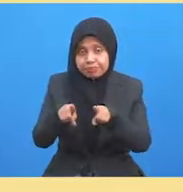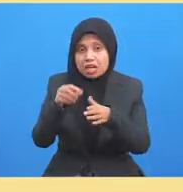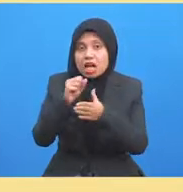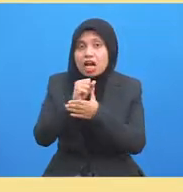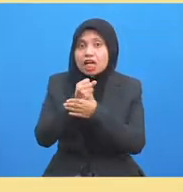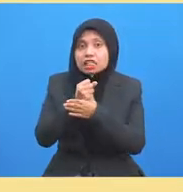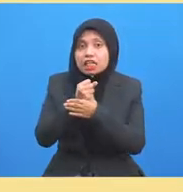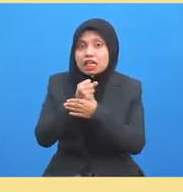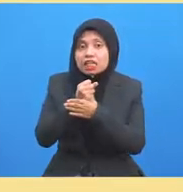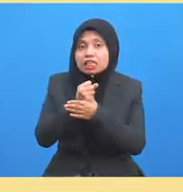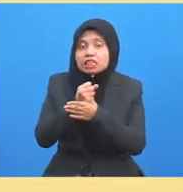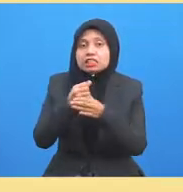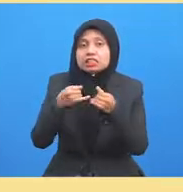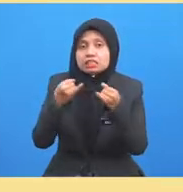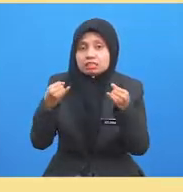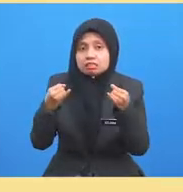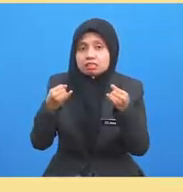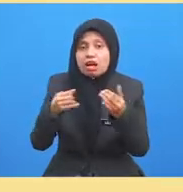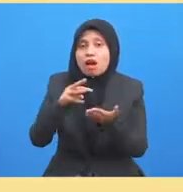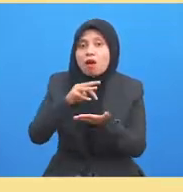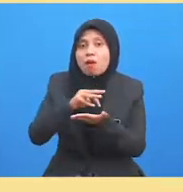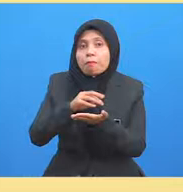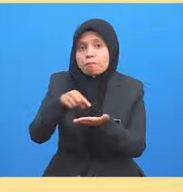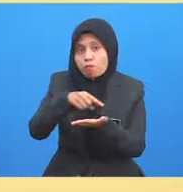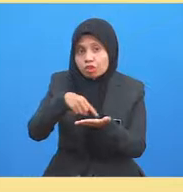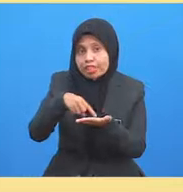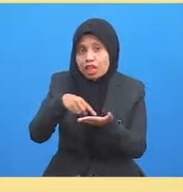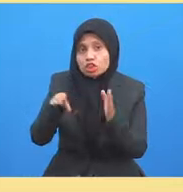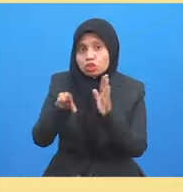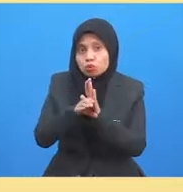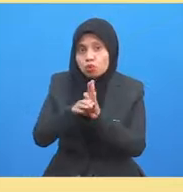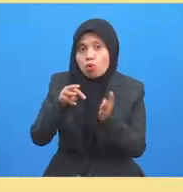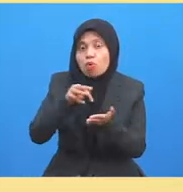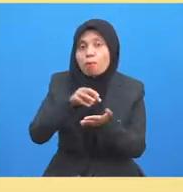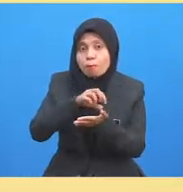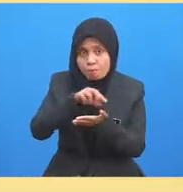ciri model olokan, model dan prototipe.